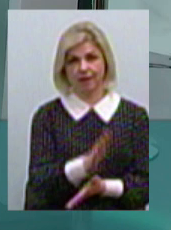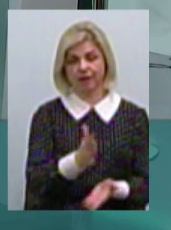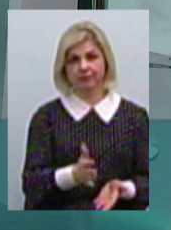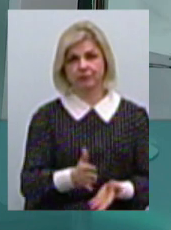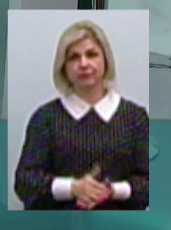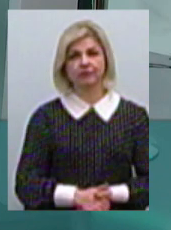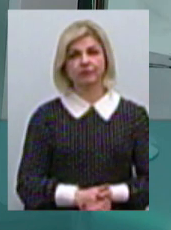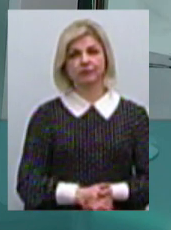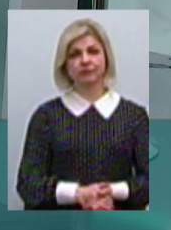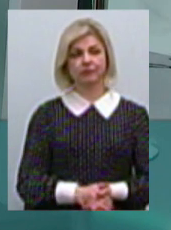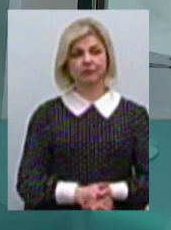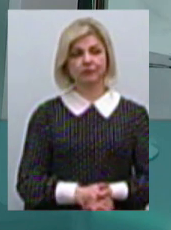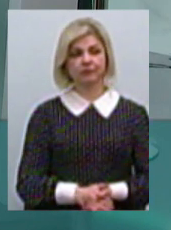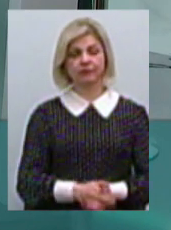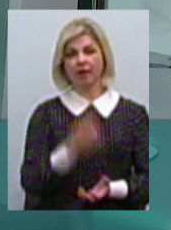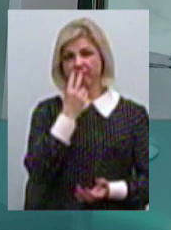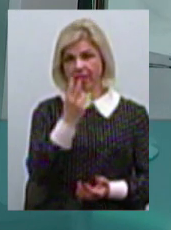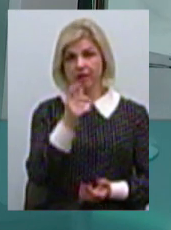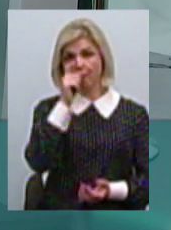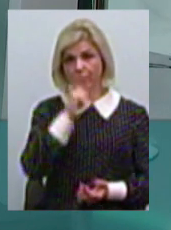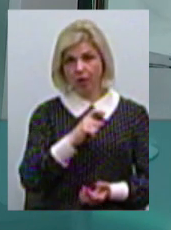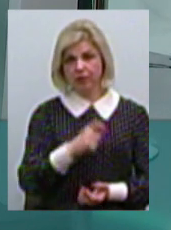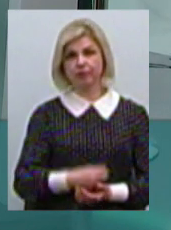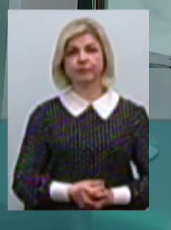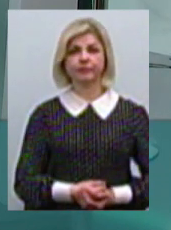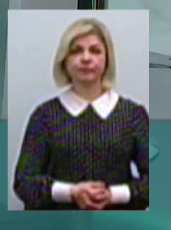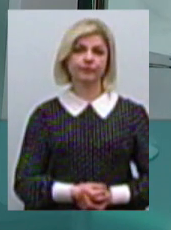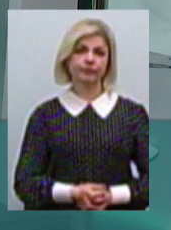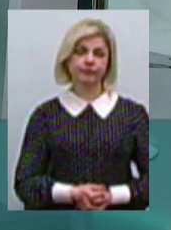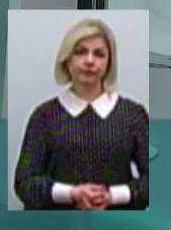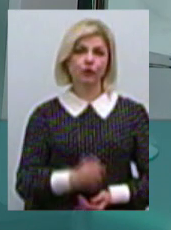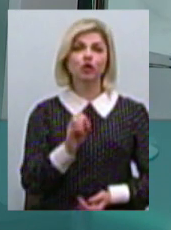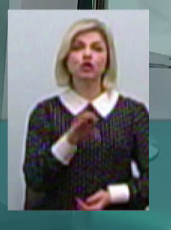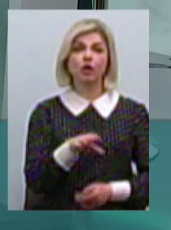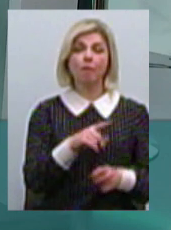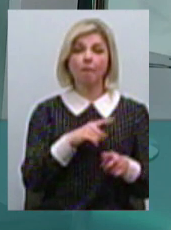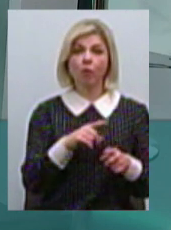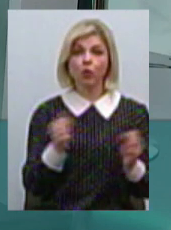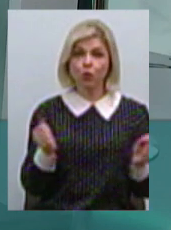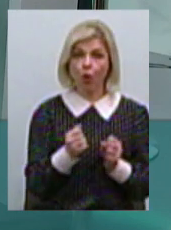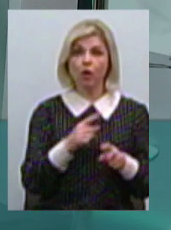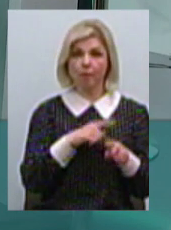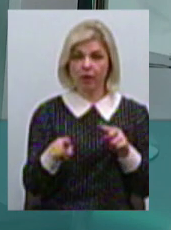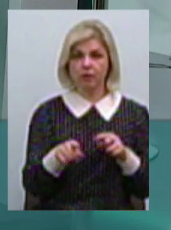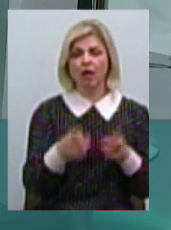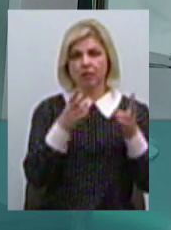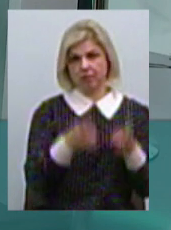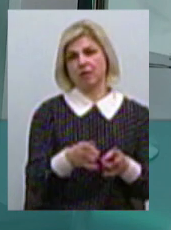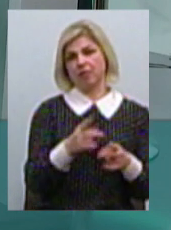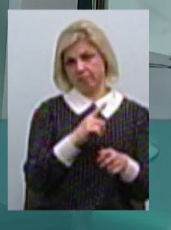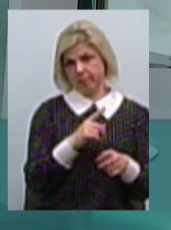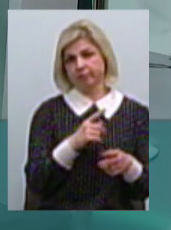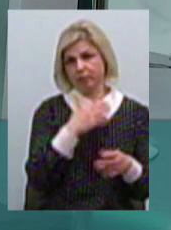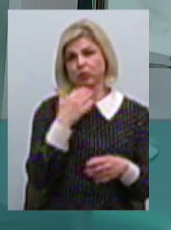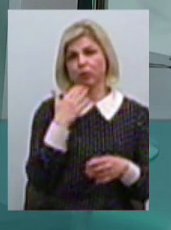слизька, видимість дуже погана. Видимість погана. І чим більша швидкість, тим більше травмування даної особи.